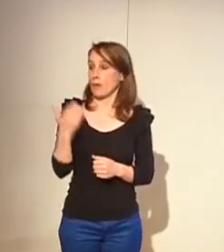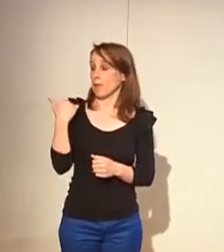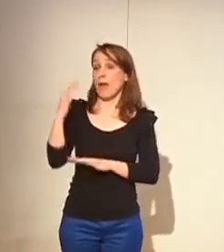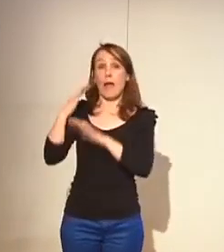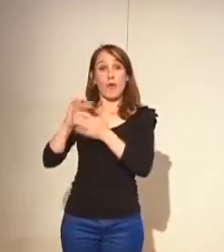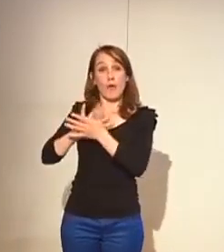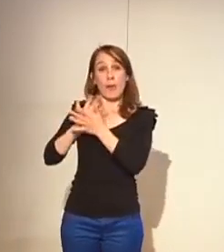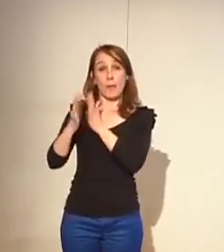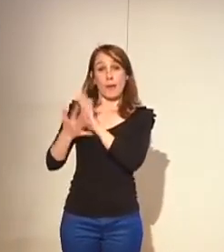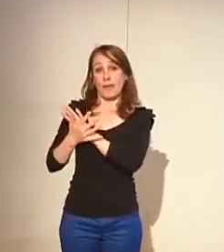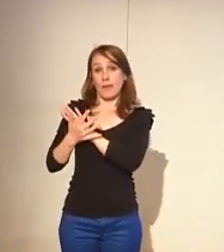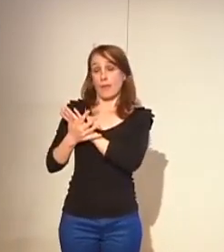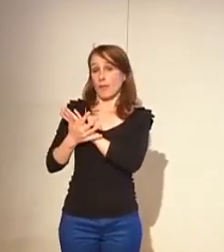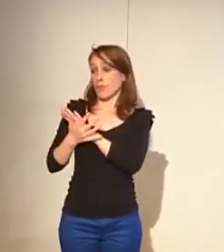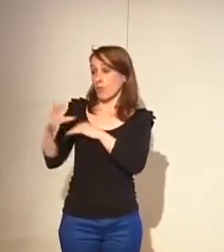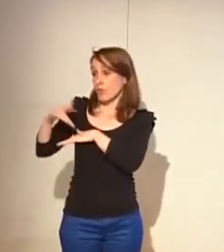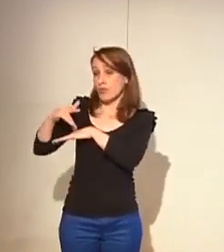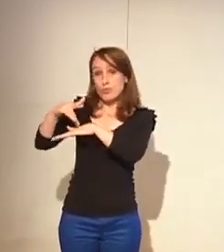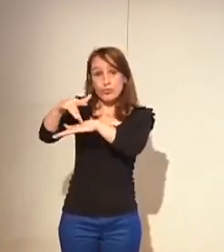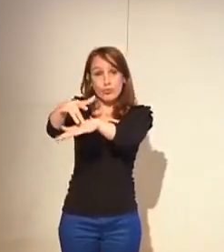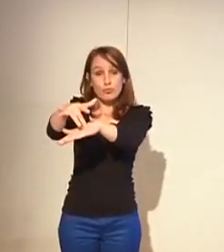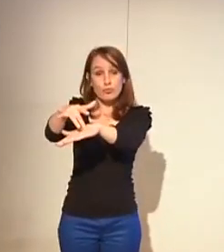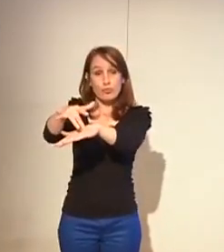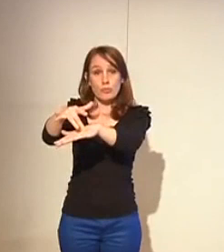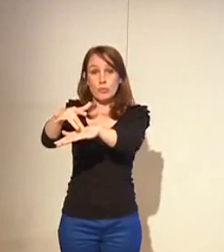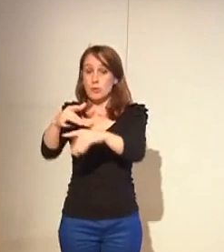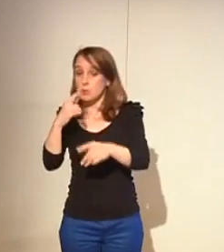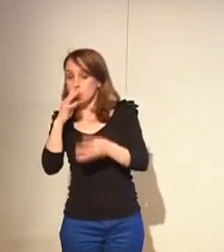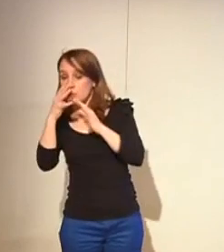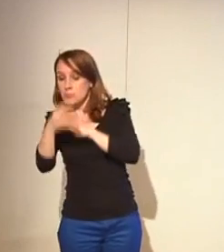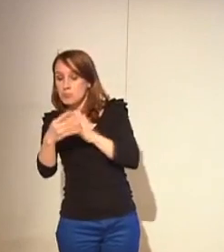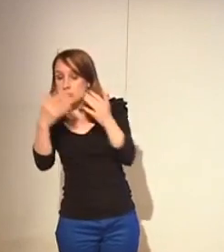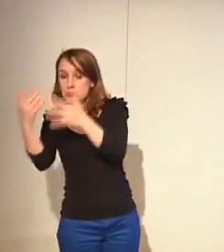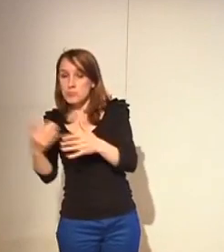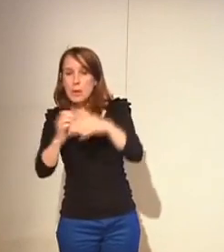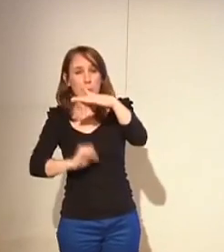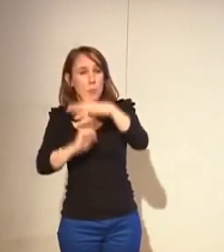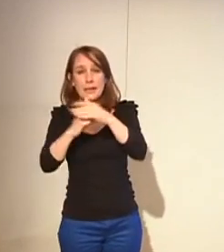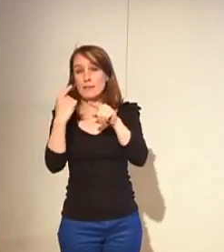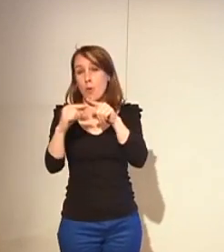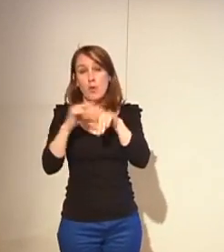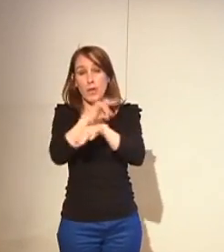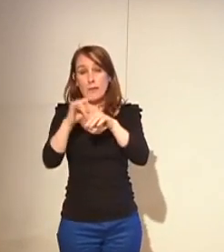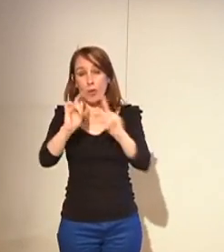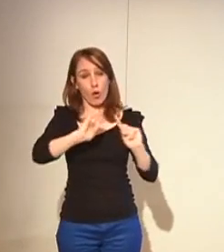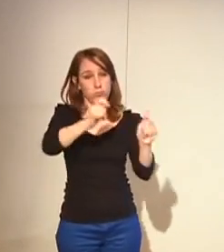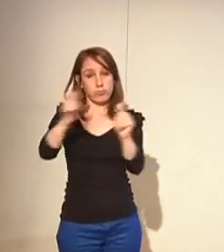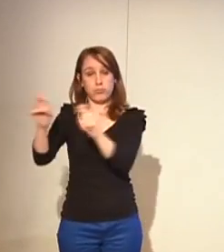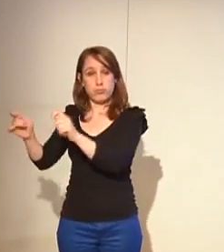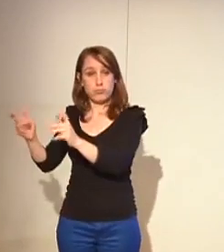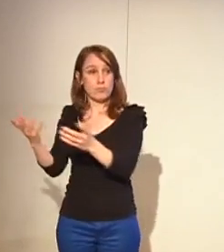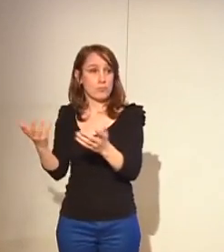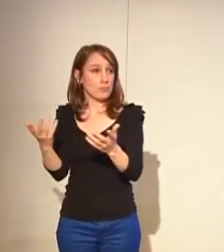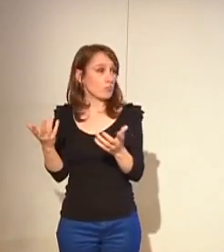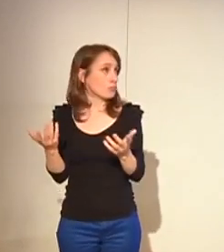pratique à savoir je crois d'ailleurs le le maximum des crédit deurs alloués ce qui permet donc c'est juste